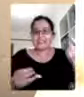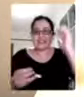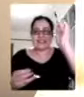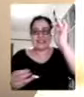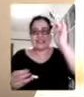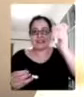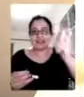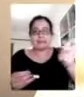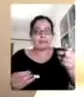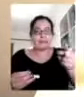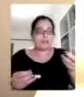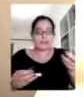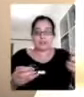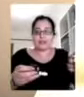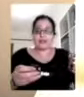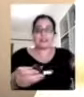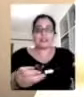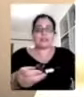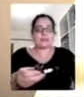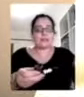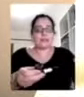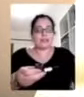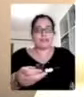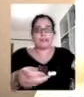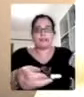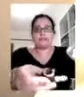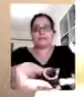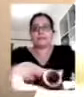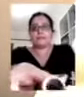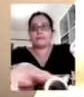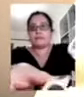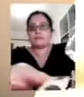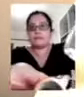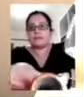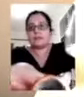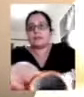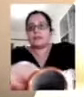Şimdi bilmiyorum şey olabilecek mi ama şöyle yapayım.